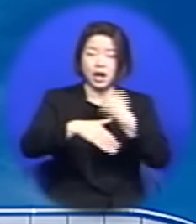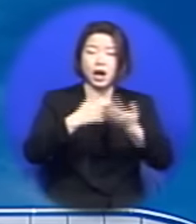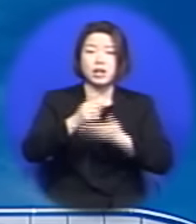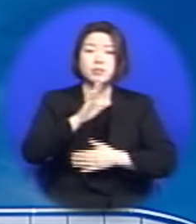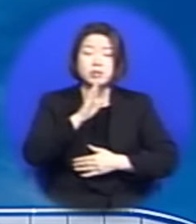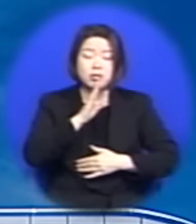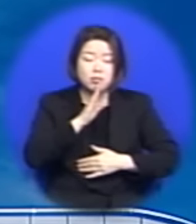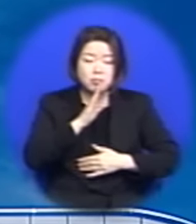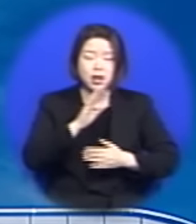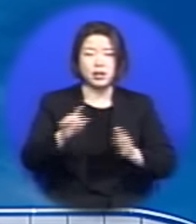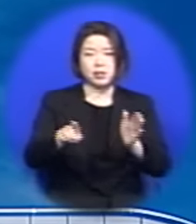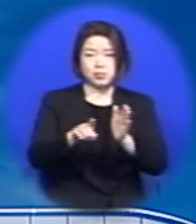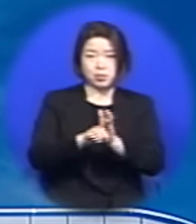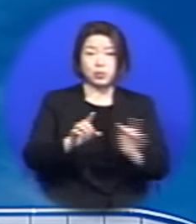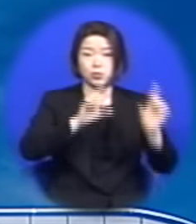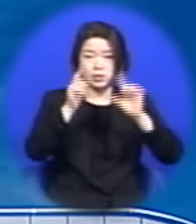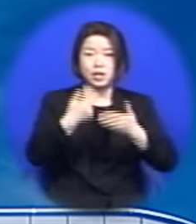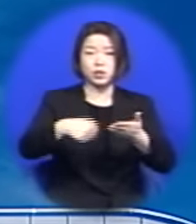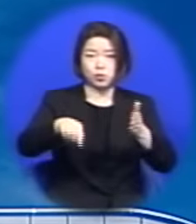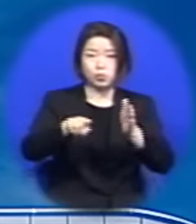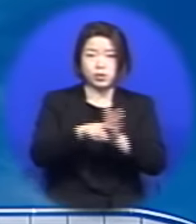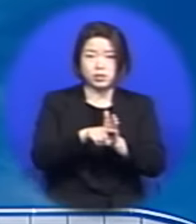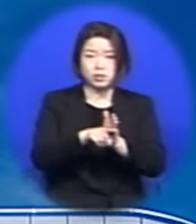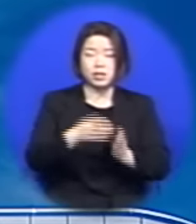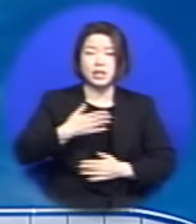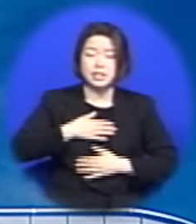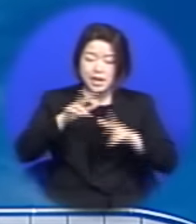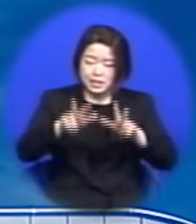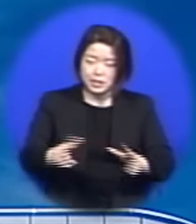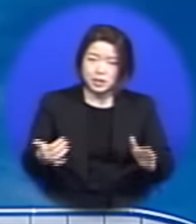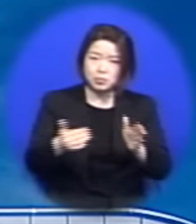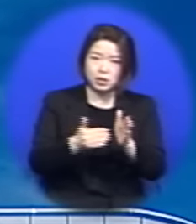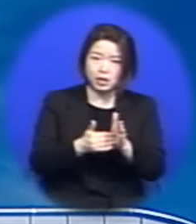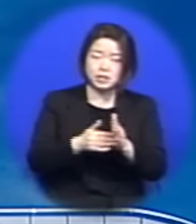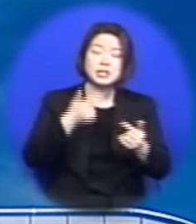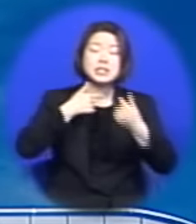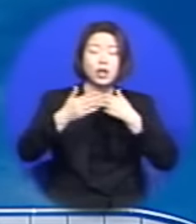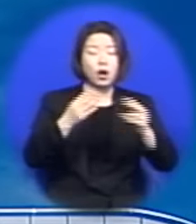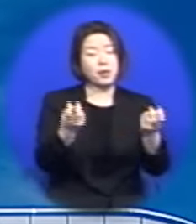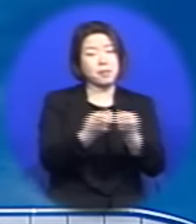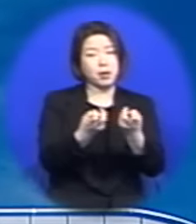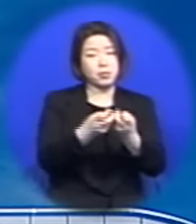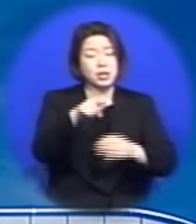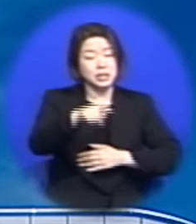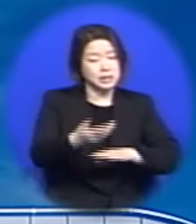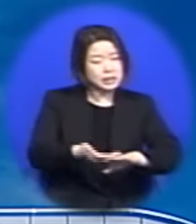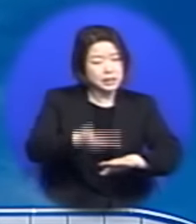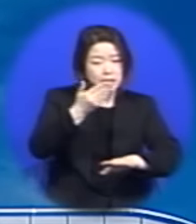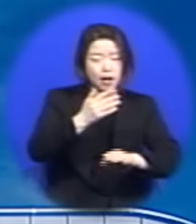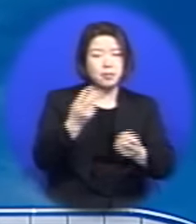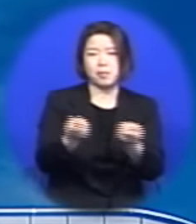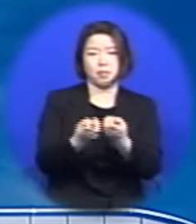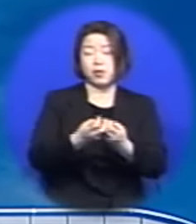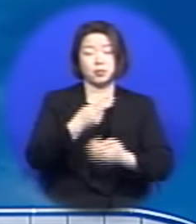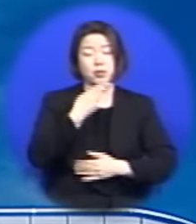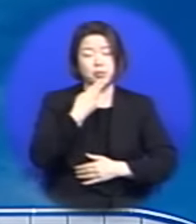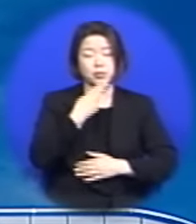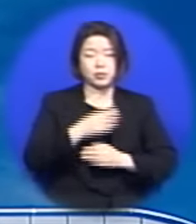살아보려 면 제가 지금까지 경험한 방법으로는 그 이상의 방법이